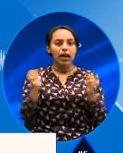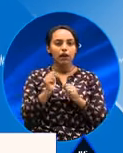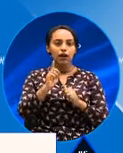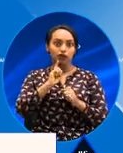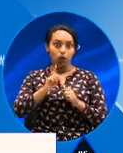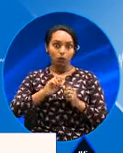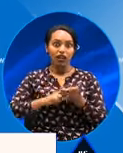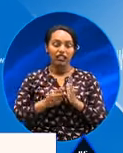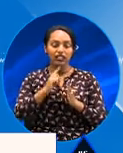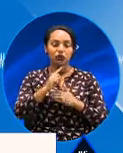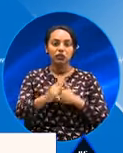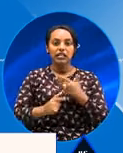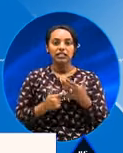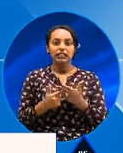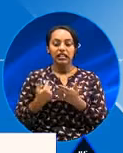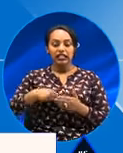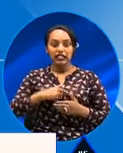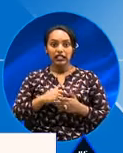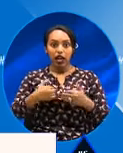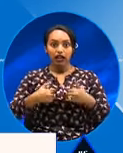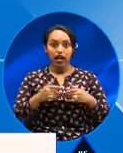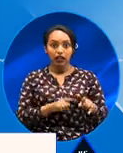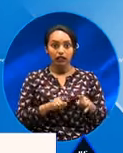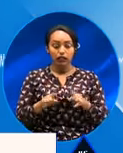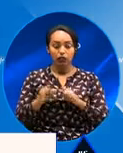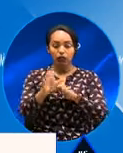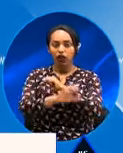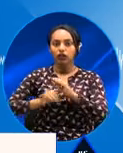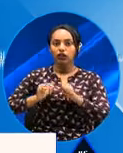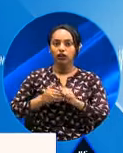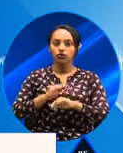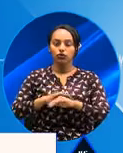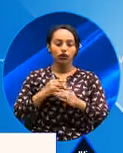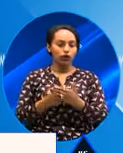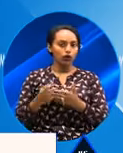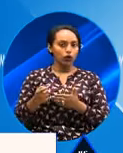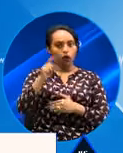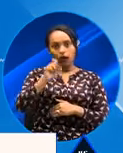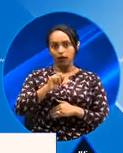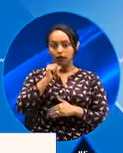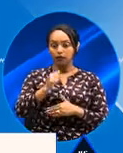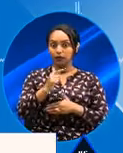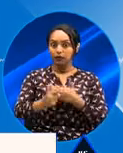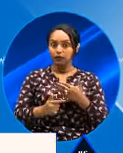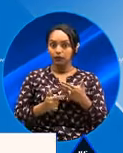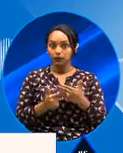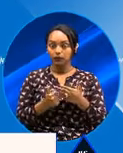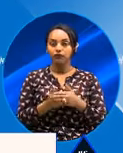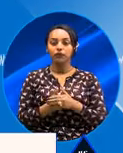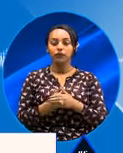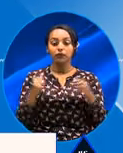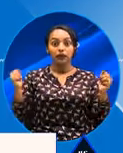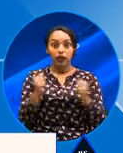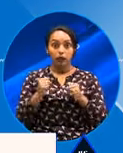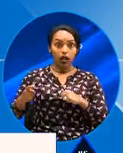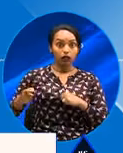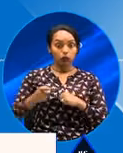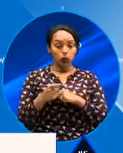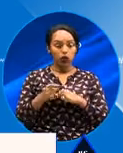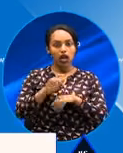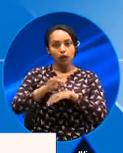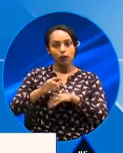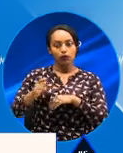እየበረዳት ነው ማለት ነው። ስለዚህ እኛ እያለን ደግሞ ሀገራችን ላይ ይህ ሊሆን አይገባም። ስለዚህ እየበረዳትም